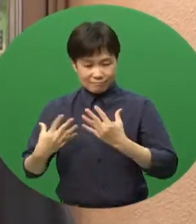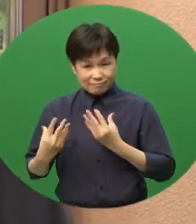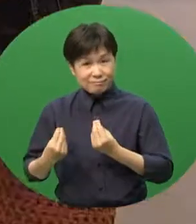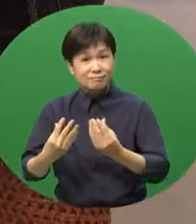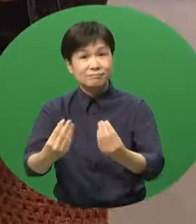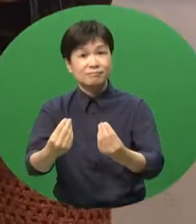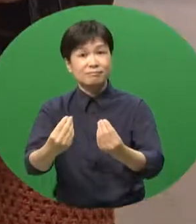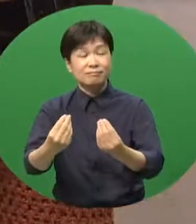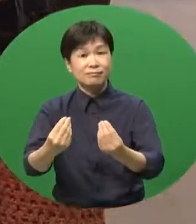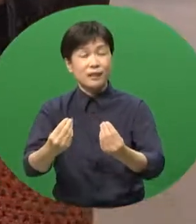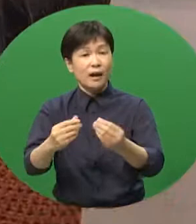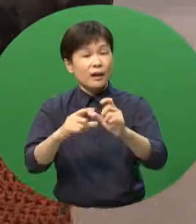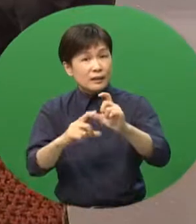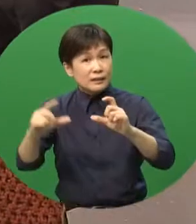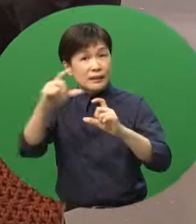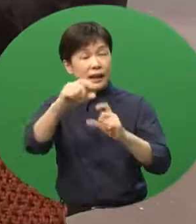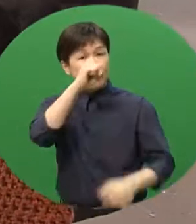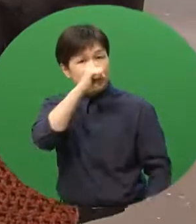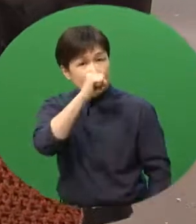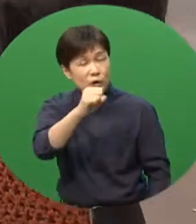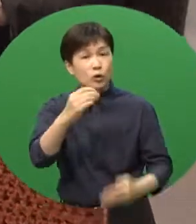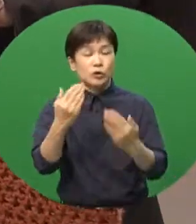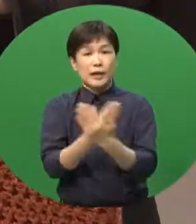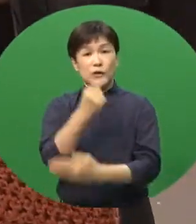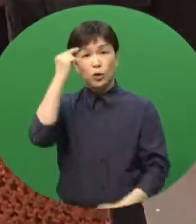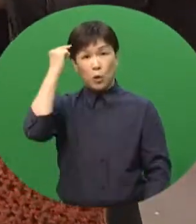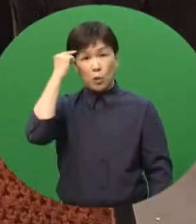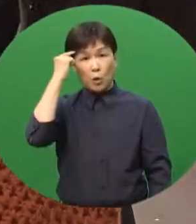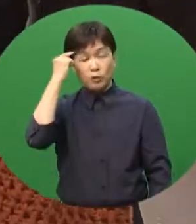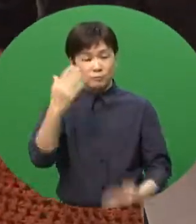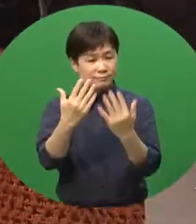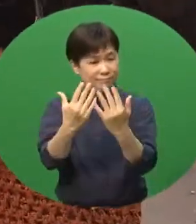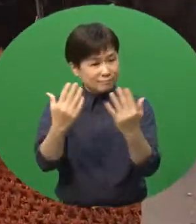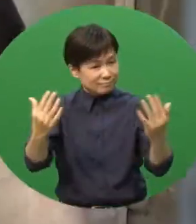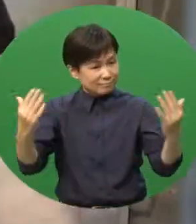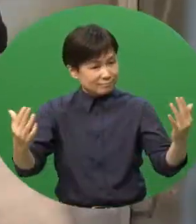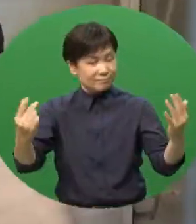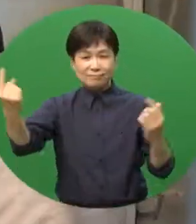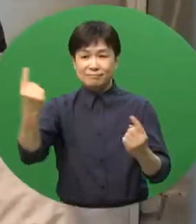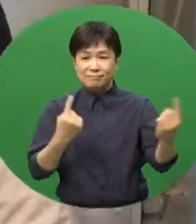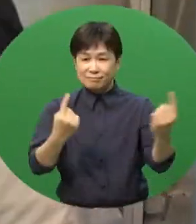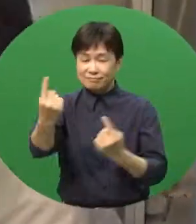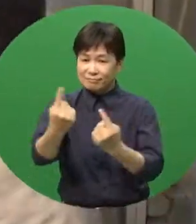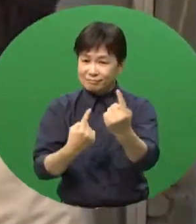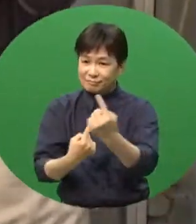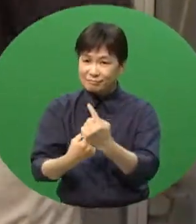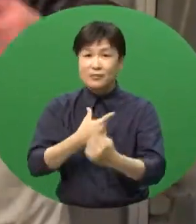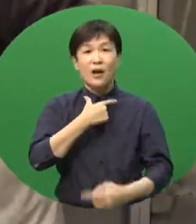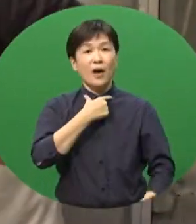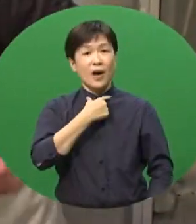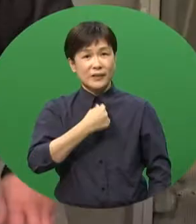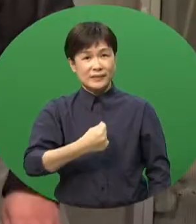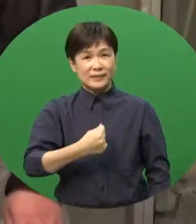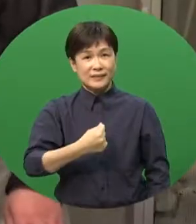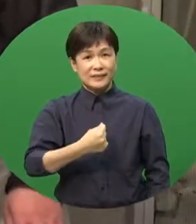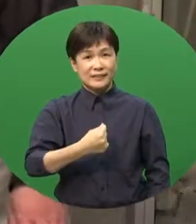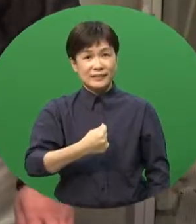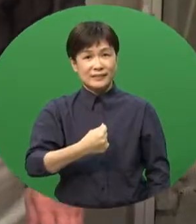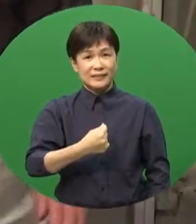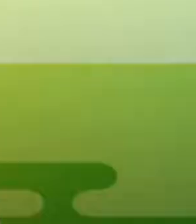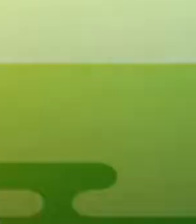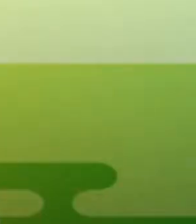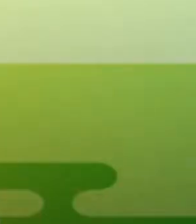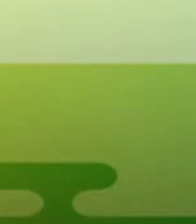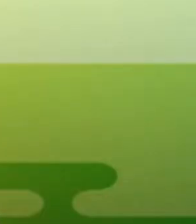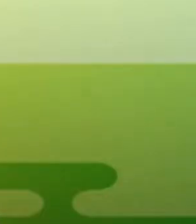ってもですね、旦過市場の中身というのは変わらない、もっと良くなっていきたいと思うので、今よりもより良い形でですね、市場を楽しんでほしいです